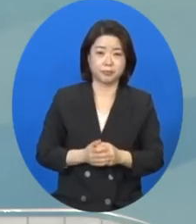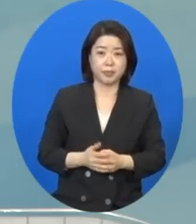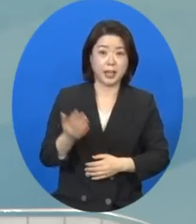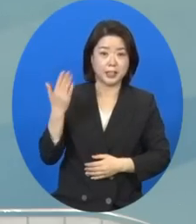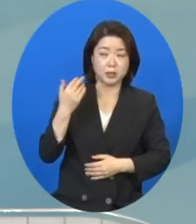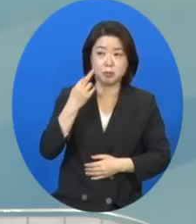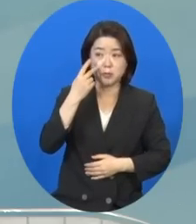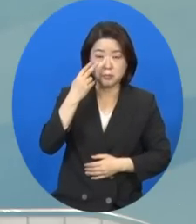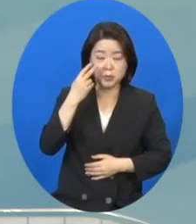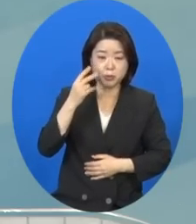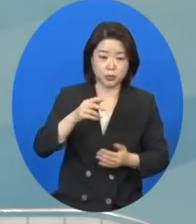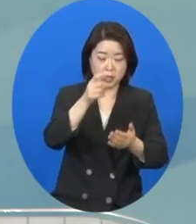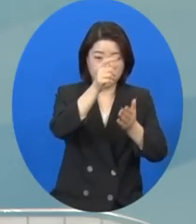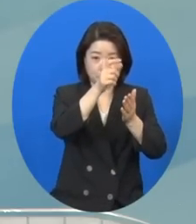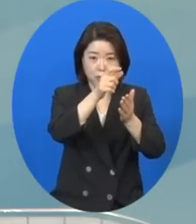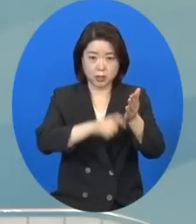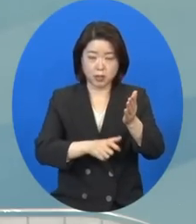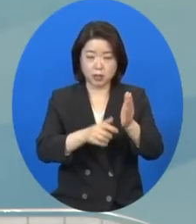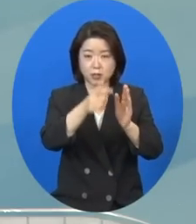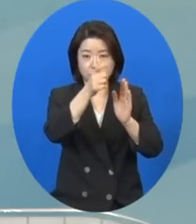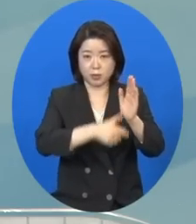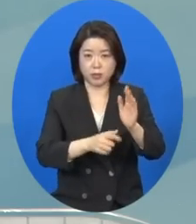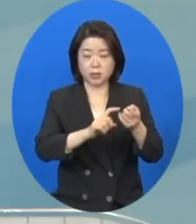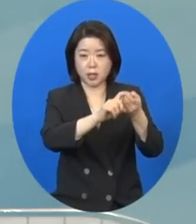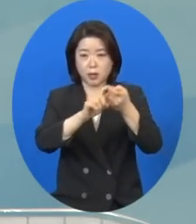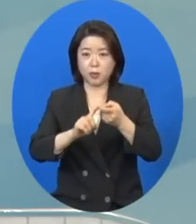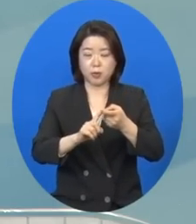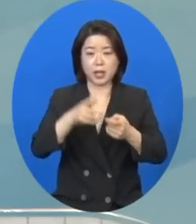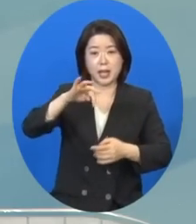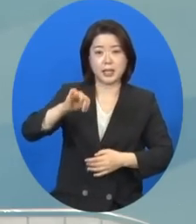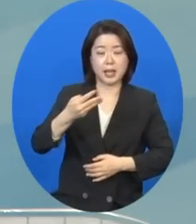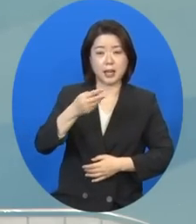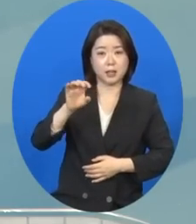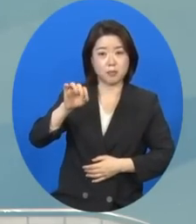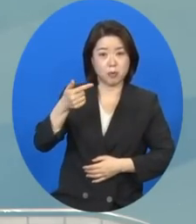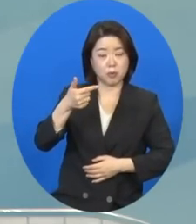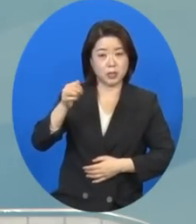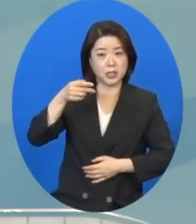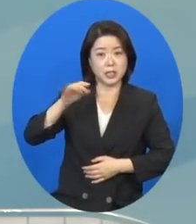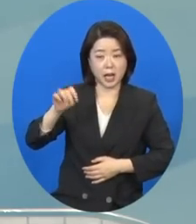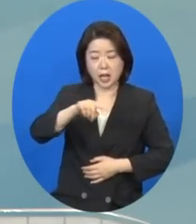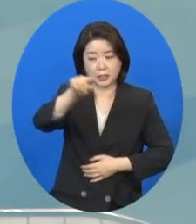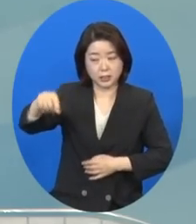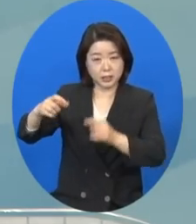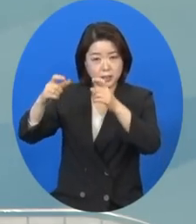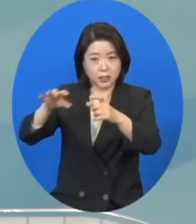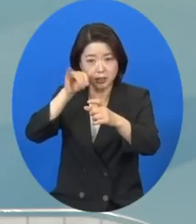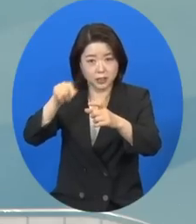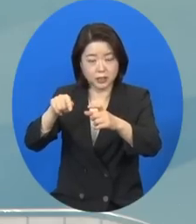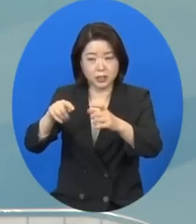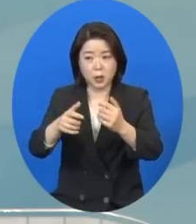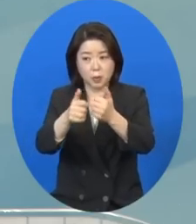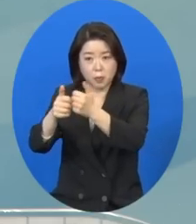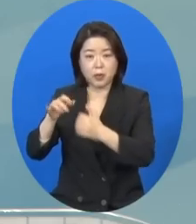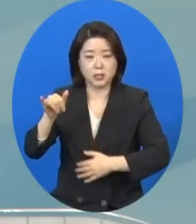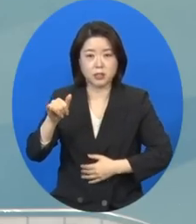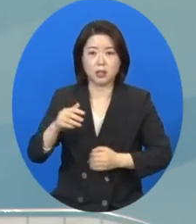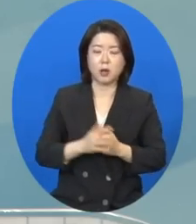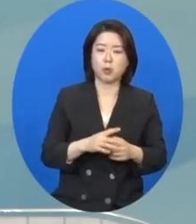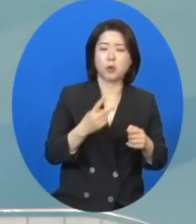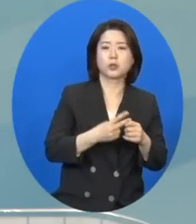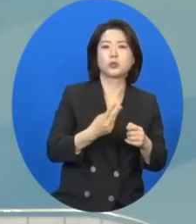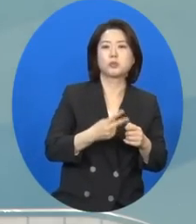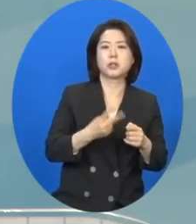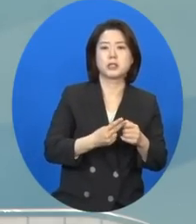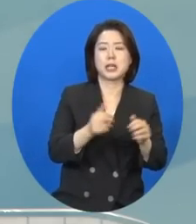연합감리교회에서 캘리포니아 퍼시픽 연회가 있습니다 두 번째 동성애자 흑인 남성